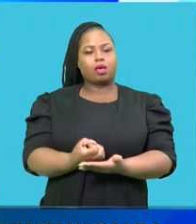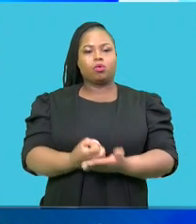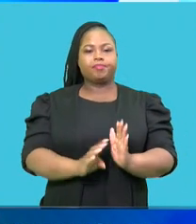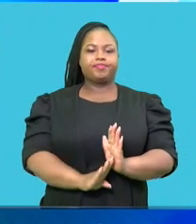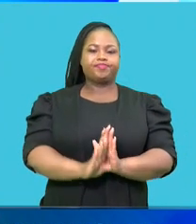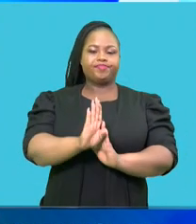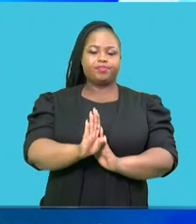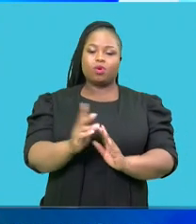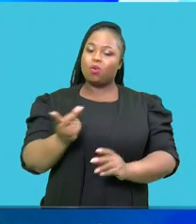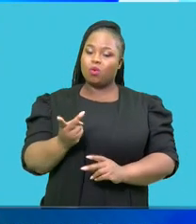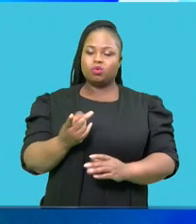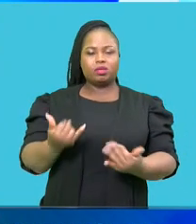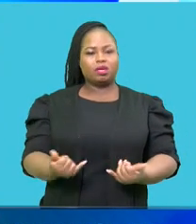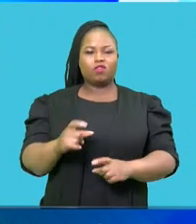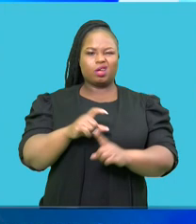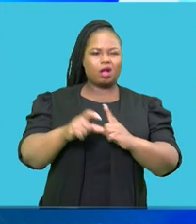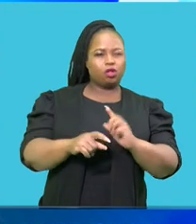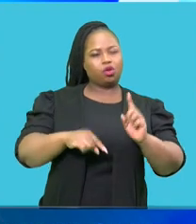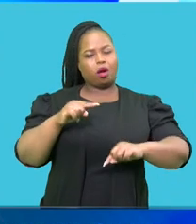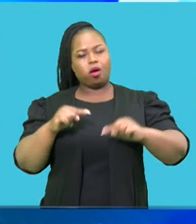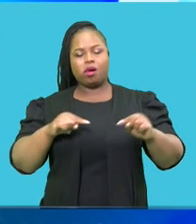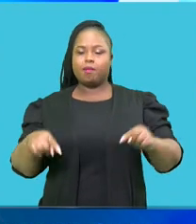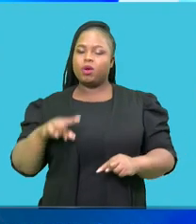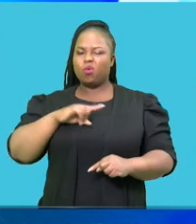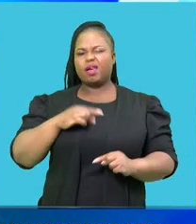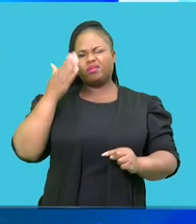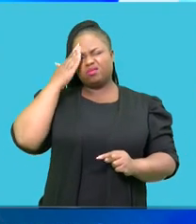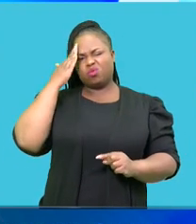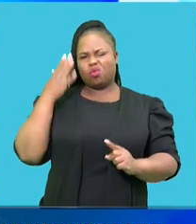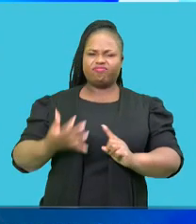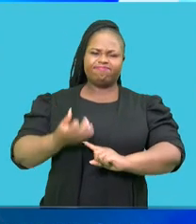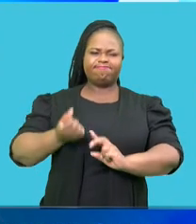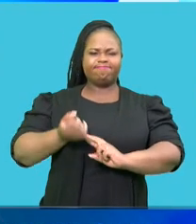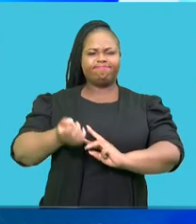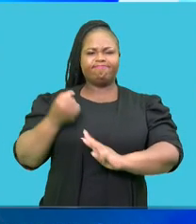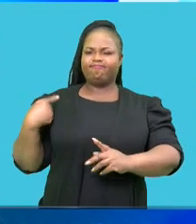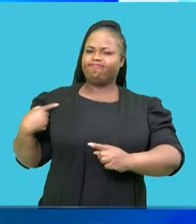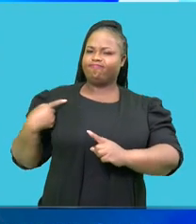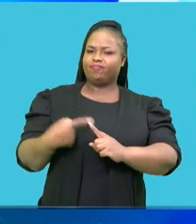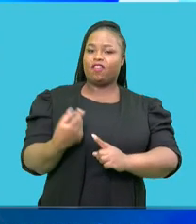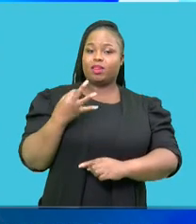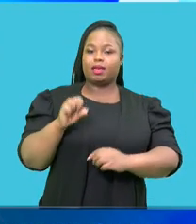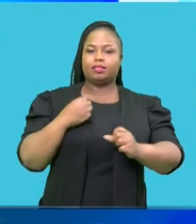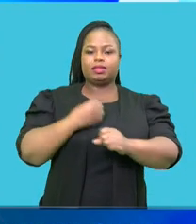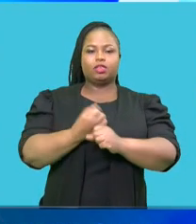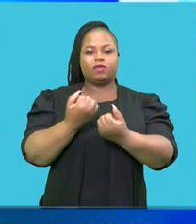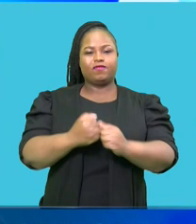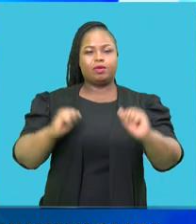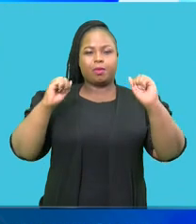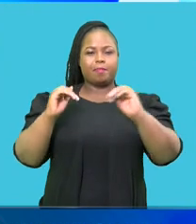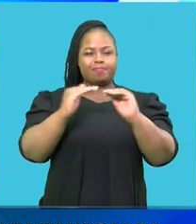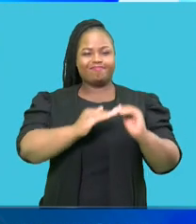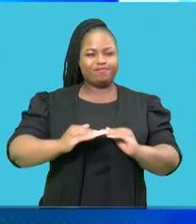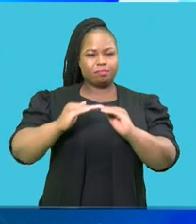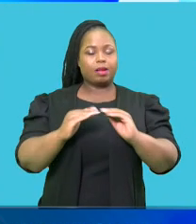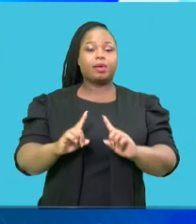kanyigeno kwe slu wanawe indlanga na masigo na pezu wego mzamemi ilesewe gule mnyaga yenga mashuma matatu yende ando yeningim Umashadile ube kurumangis